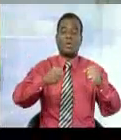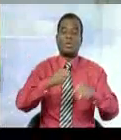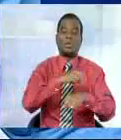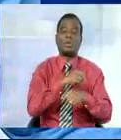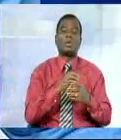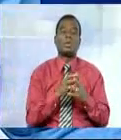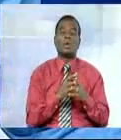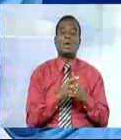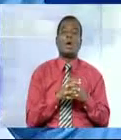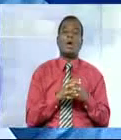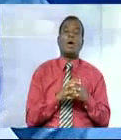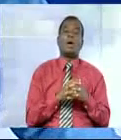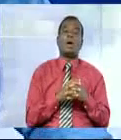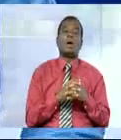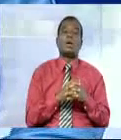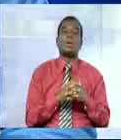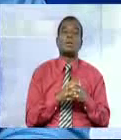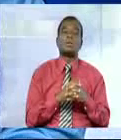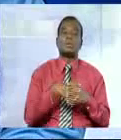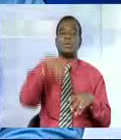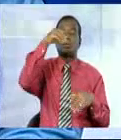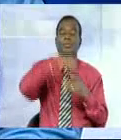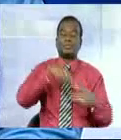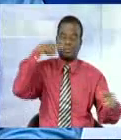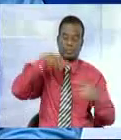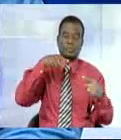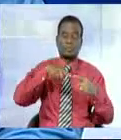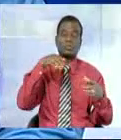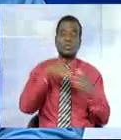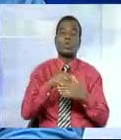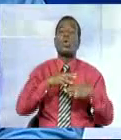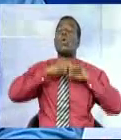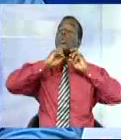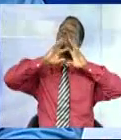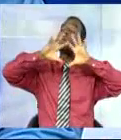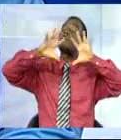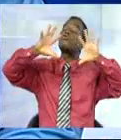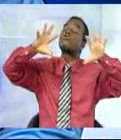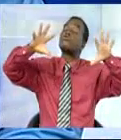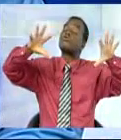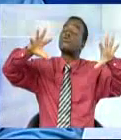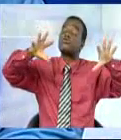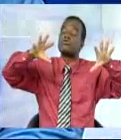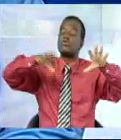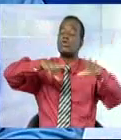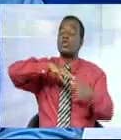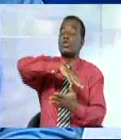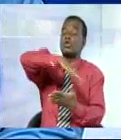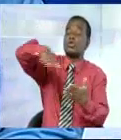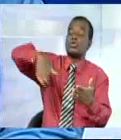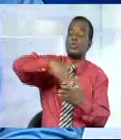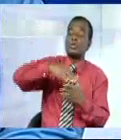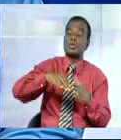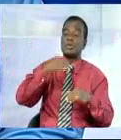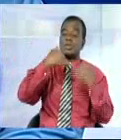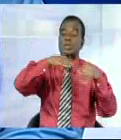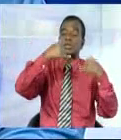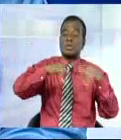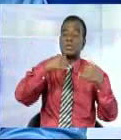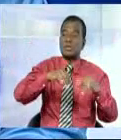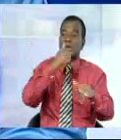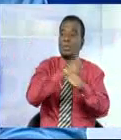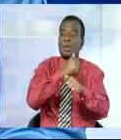pays. Dans le cadre de la lutte contre la pollution en milieu industriel ivoirien, le CIAP, le Centre ivoirien